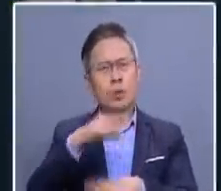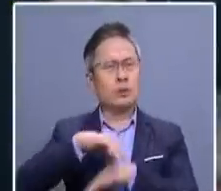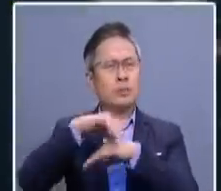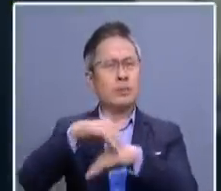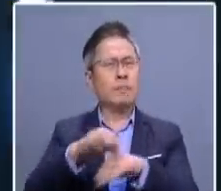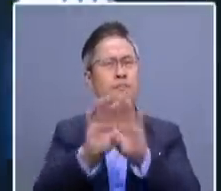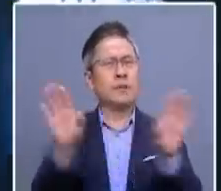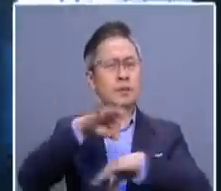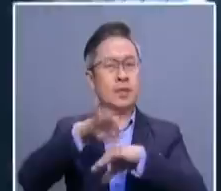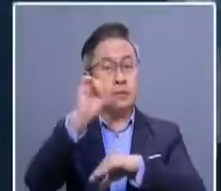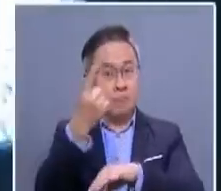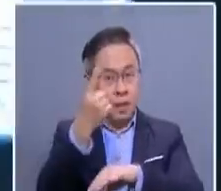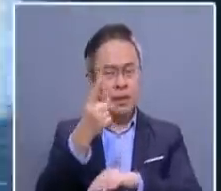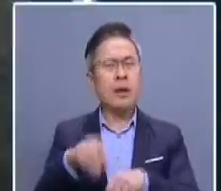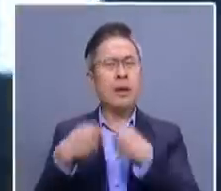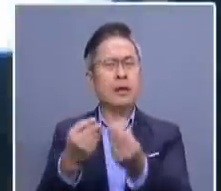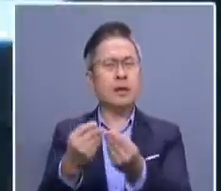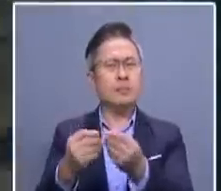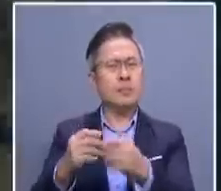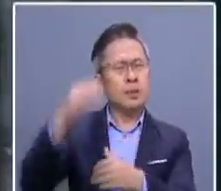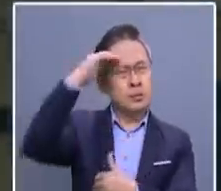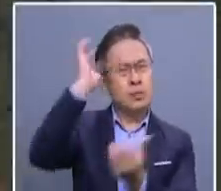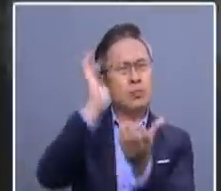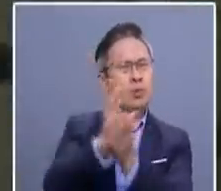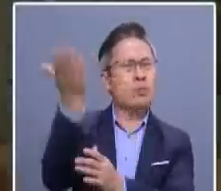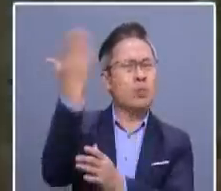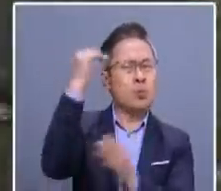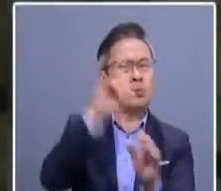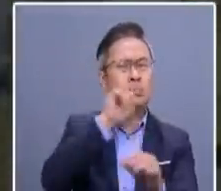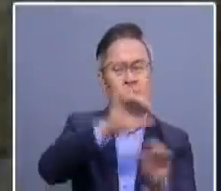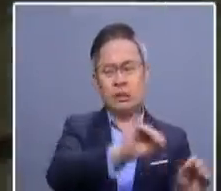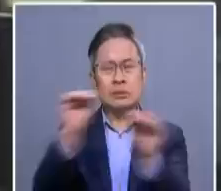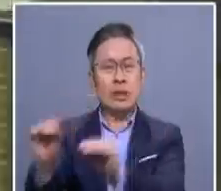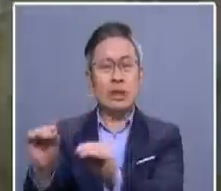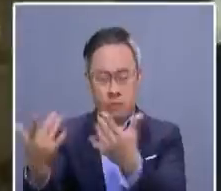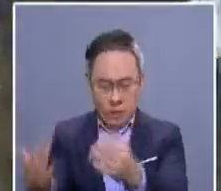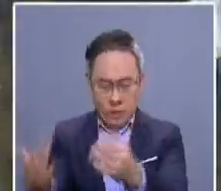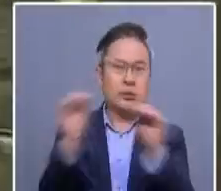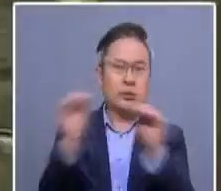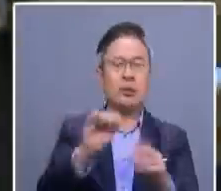การอนุมัติขอเปิดตำแหน่งนะคะเพื่อรองรับบิ๊กโจ๊กที่จะกลับเข้ามาสังกัดกรมตำรวจค่ะ